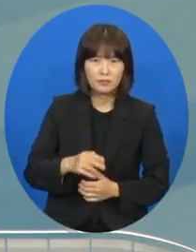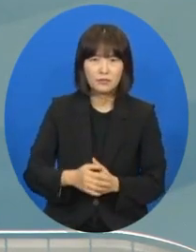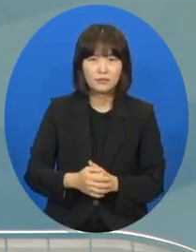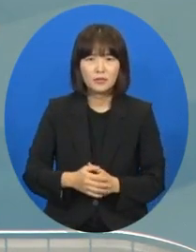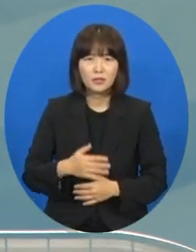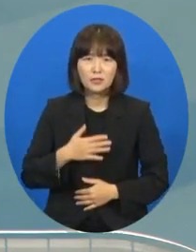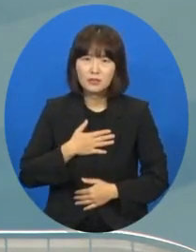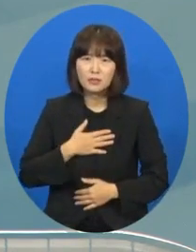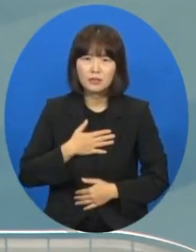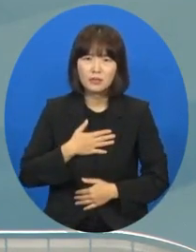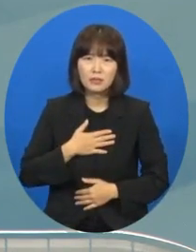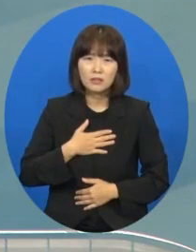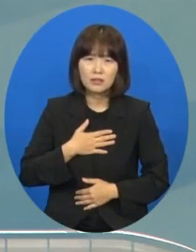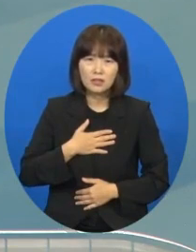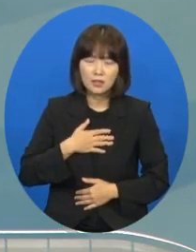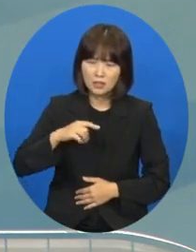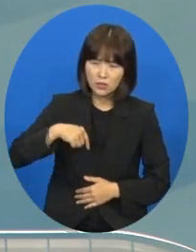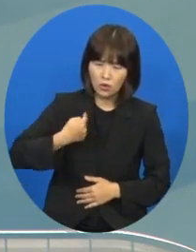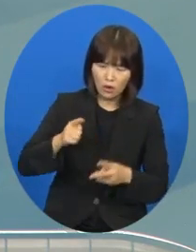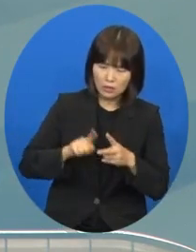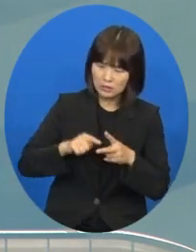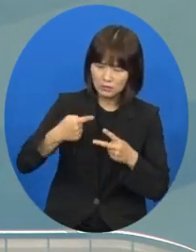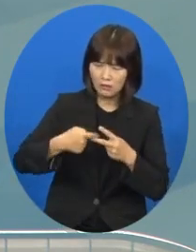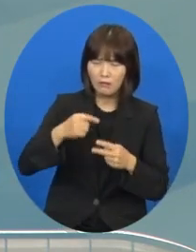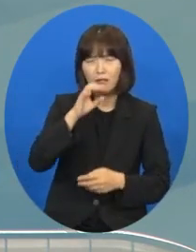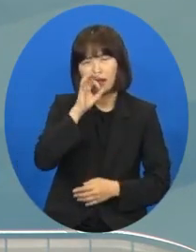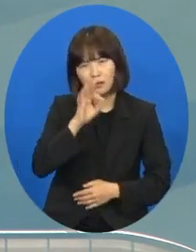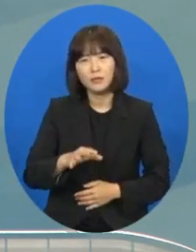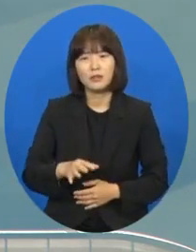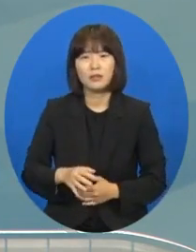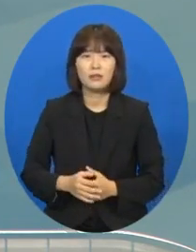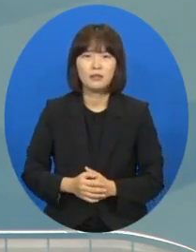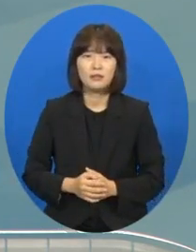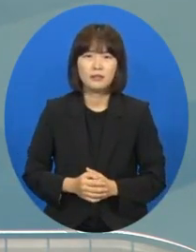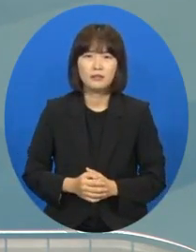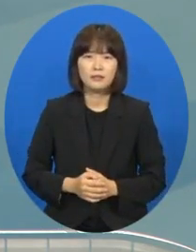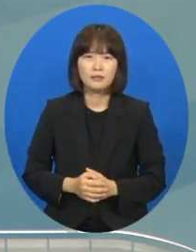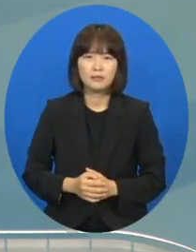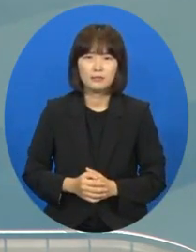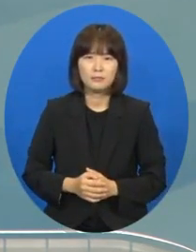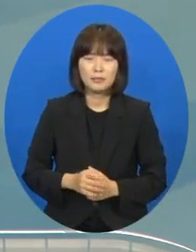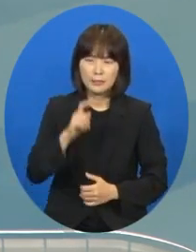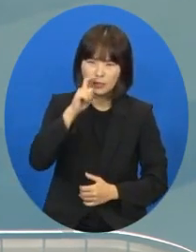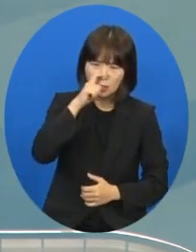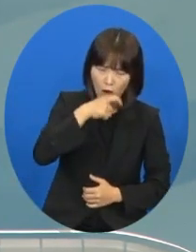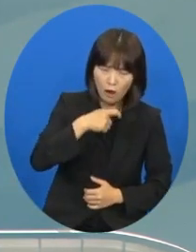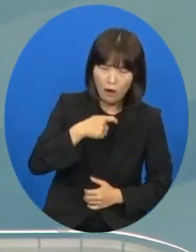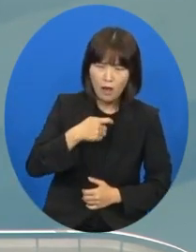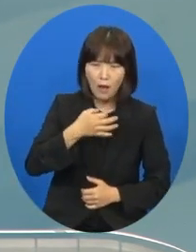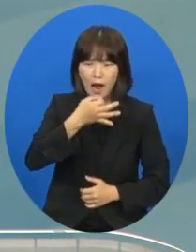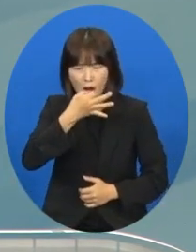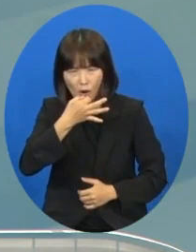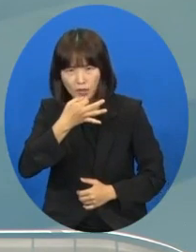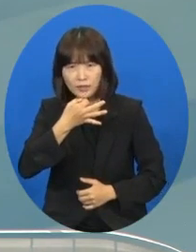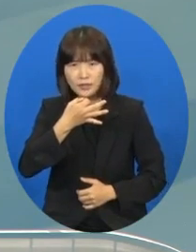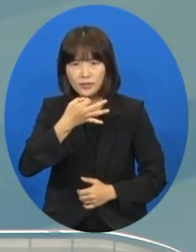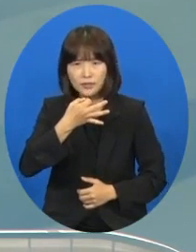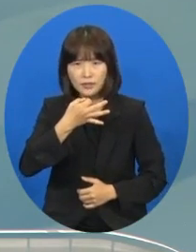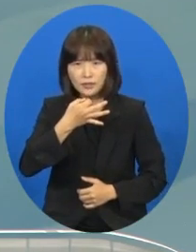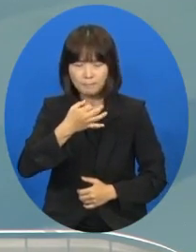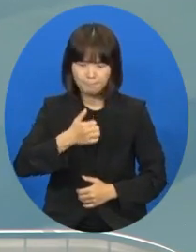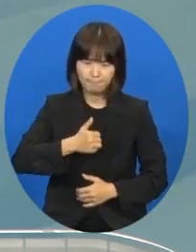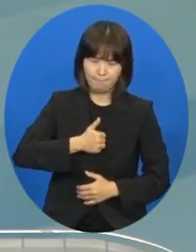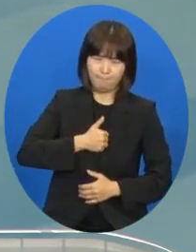저는 도무지 저 자신을 이해할 수 없을 정도였어요. 그 더러움, 욕망,